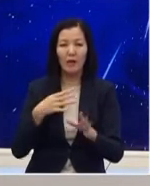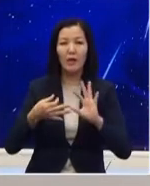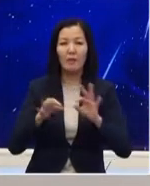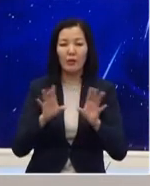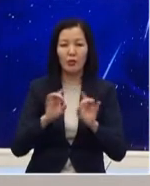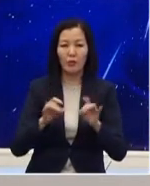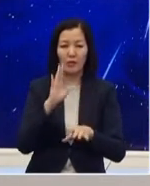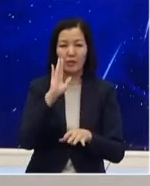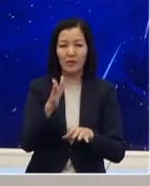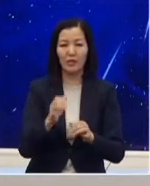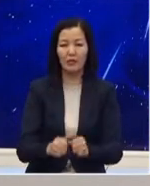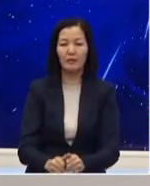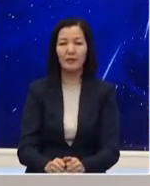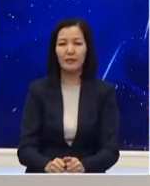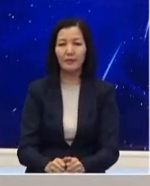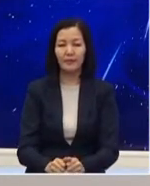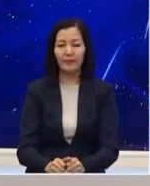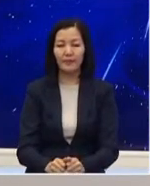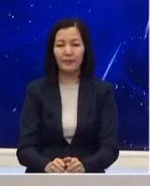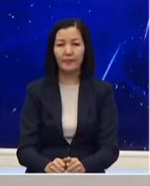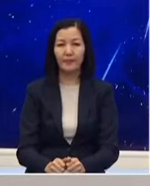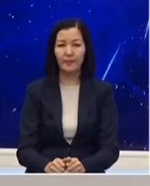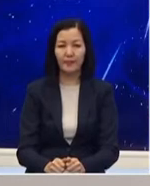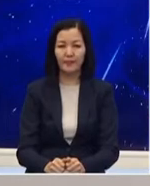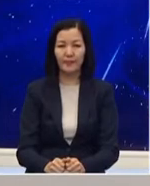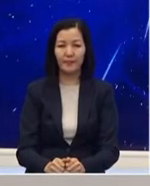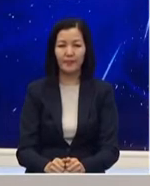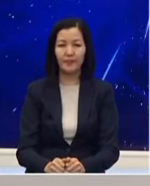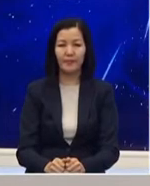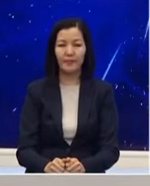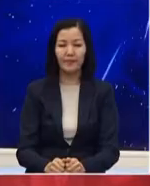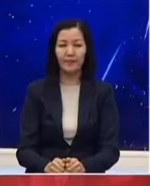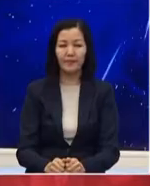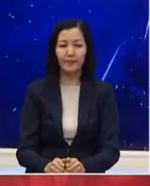Нурсултана Назарбаева. Подробнее в материале моего коллеги Дамира Анитова.